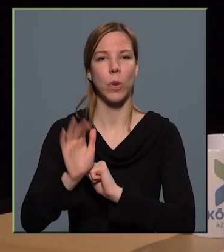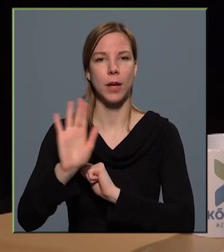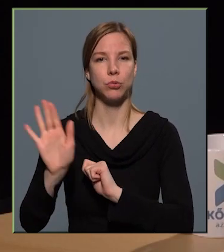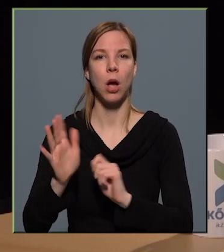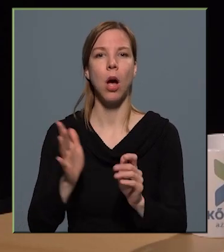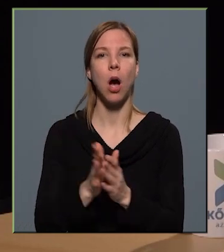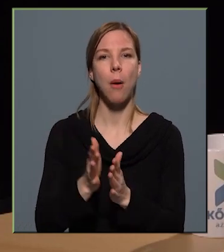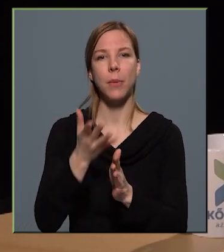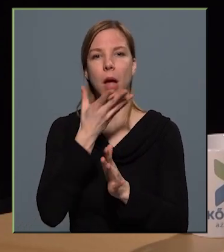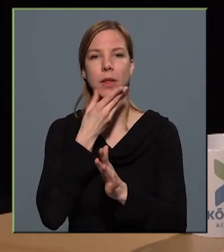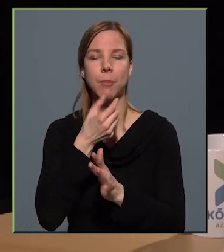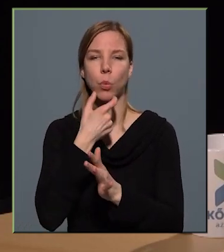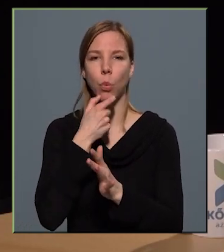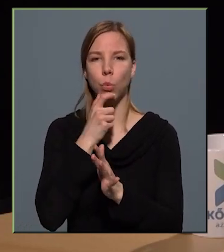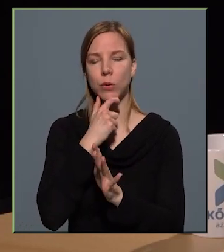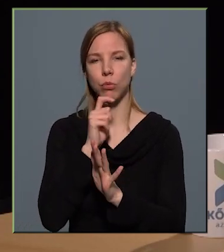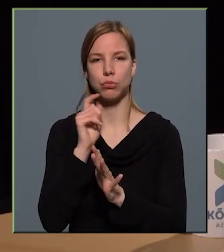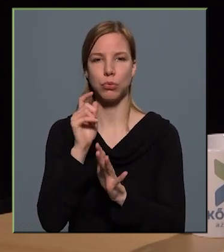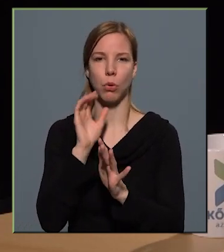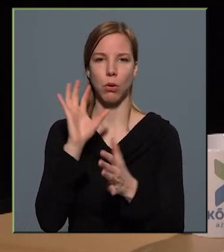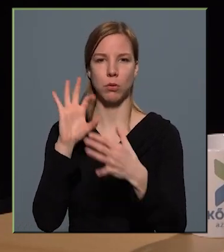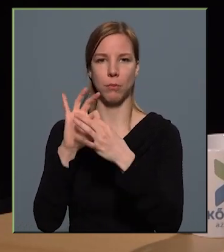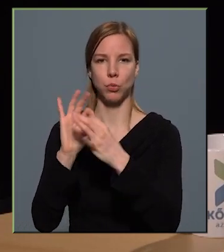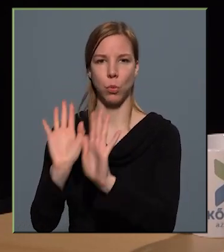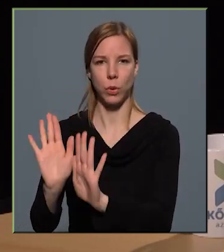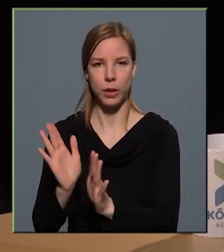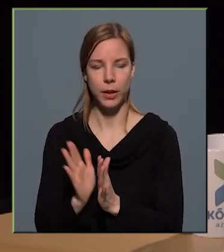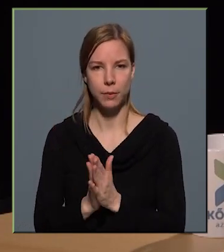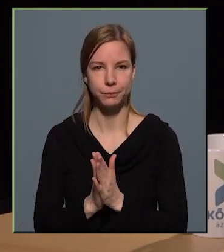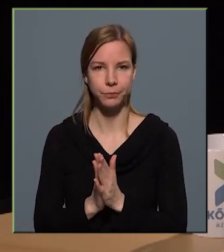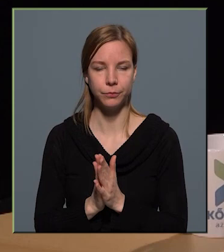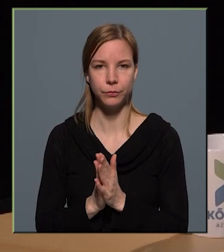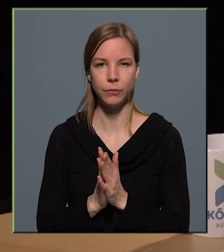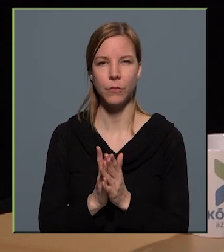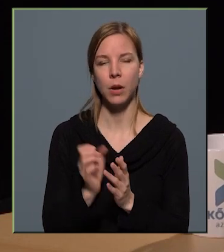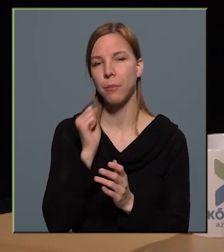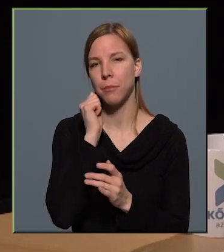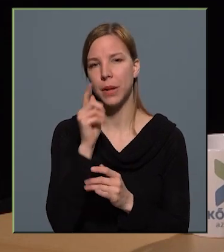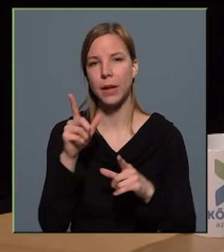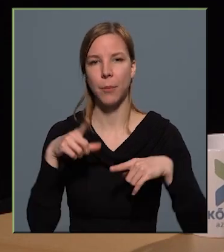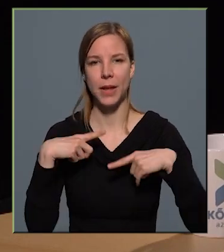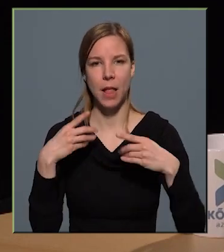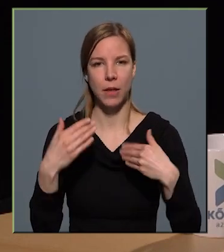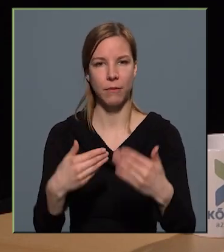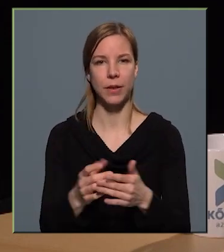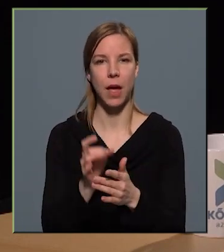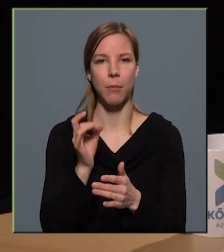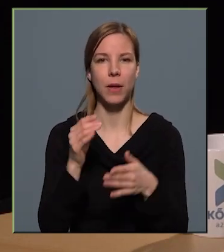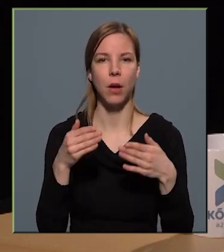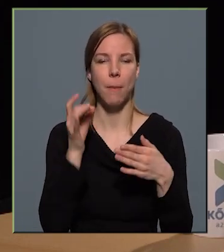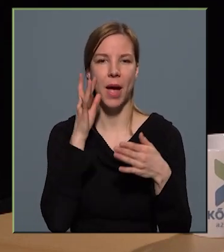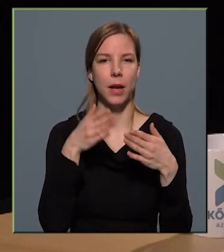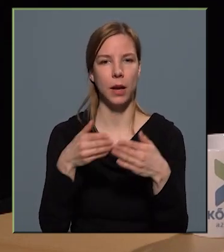szép korhoz, idős korhoz köthetőek, és hát a mindennapi életvitelben, a Barkában van olyan,